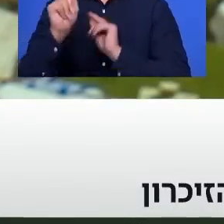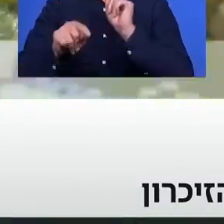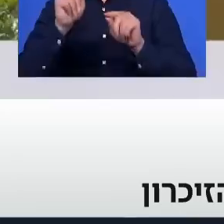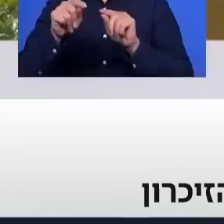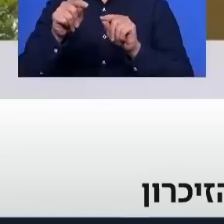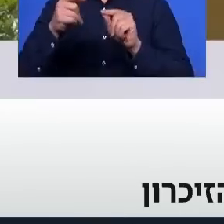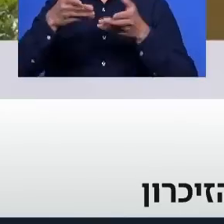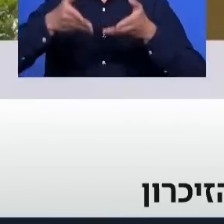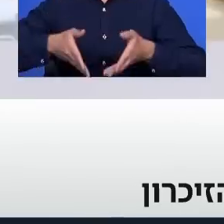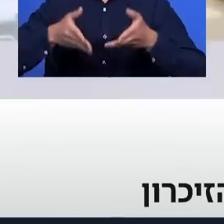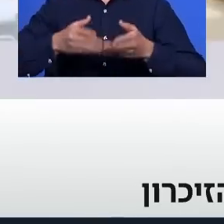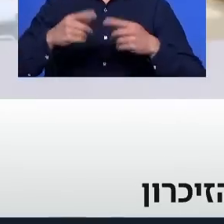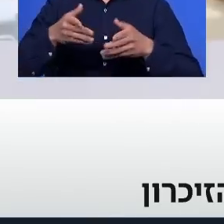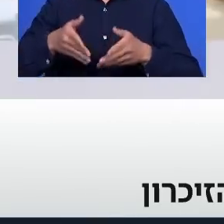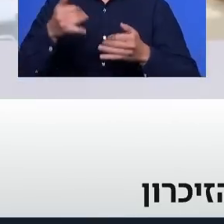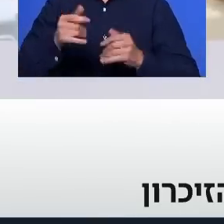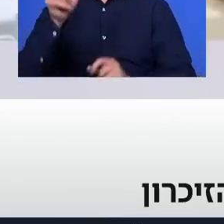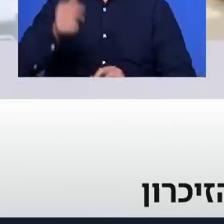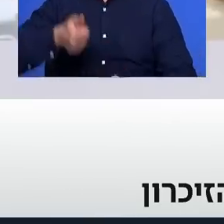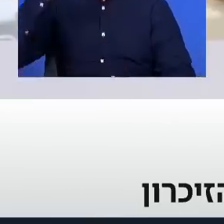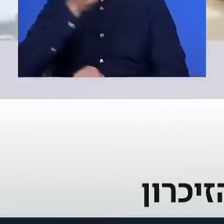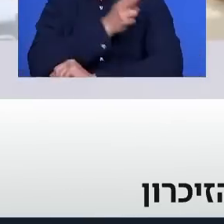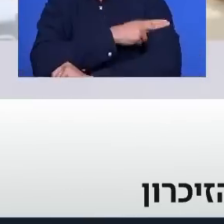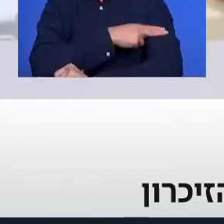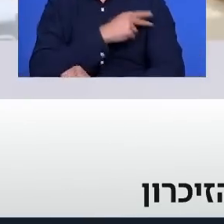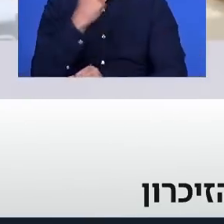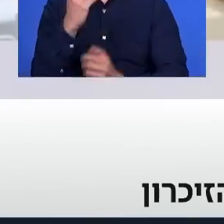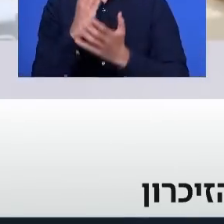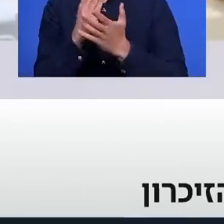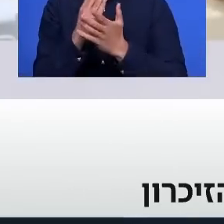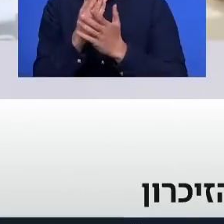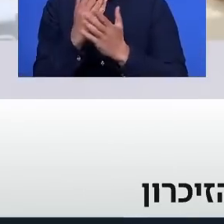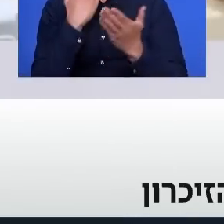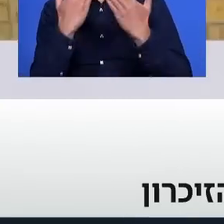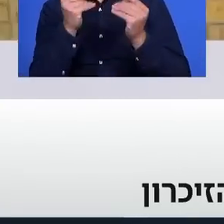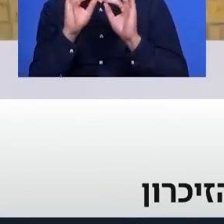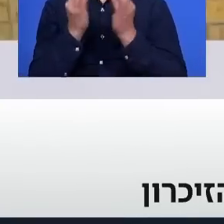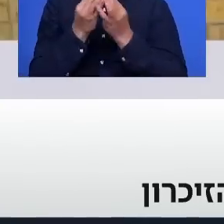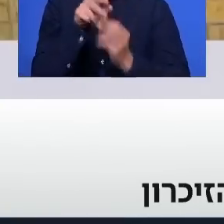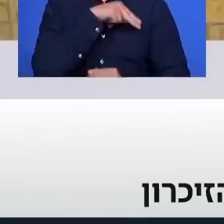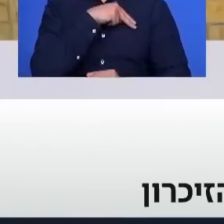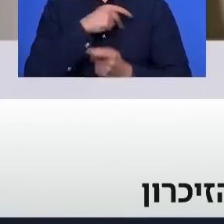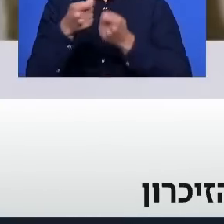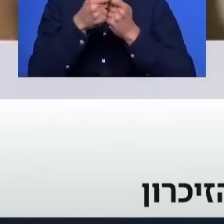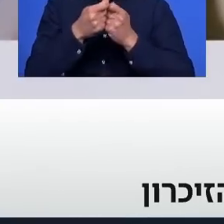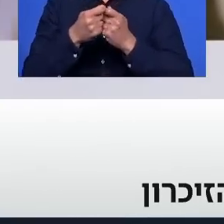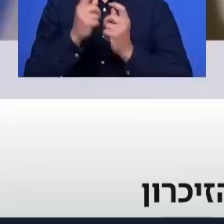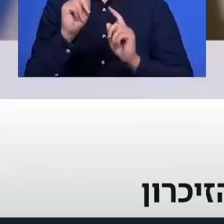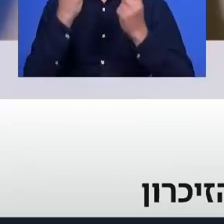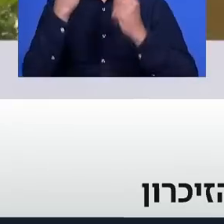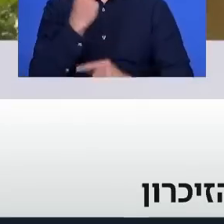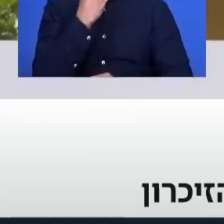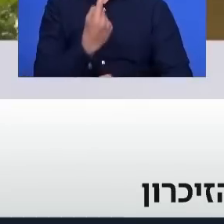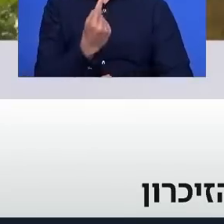לבתי הגברות ביום העלמין. היום גורם בכיר במשטרה בעצם יושב עם הפורום האחראי על ארגון האירועים האלה ואומר להם,